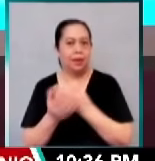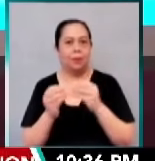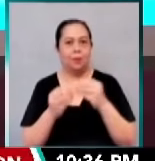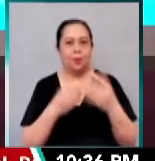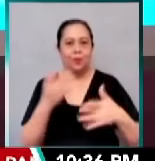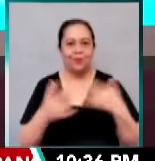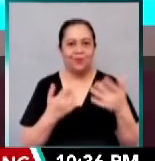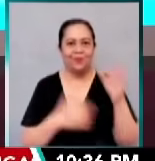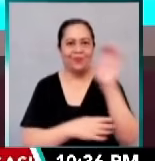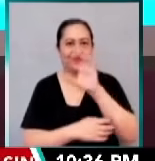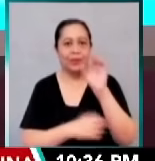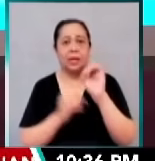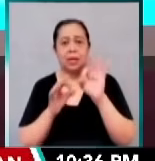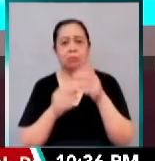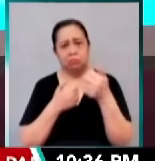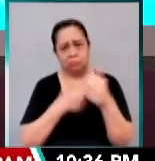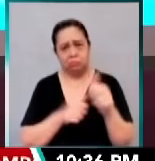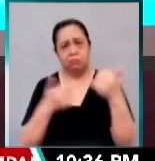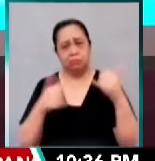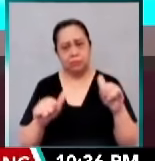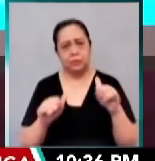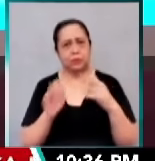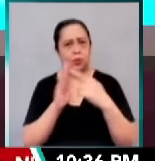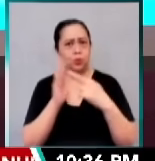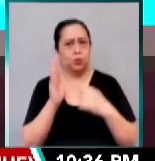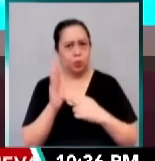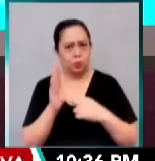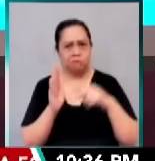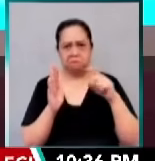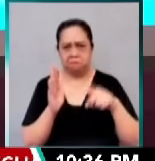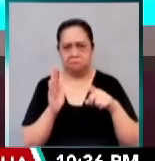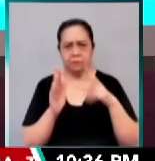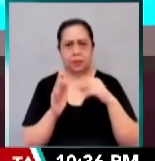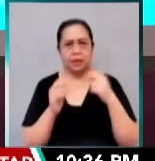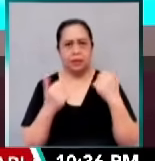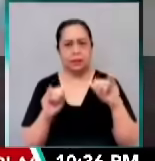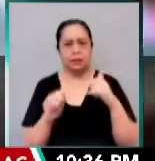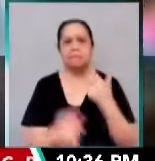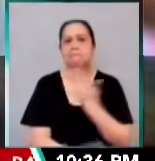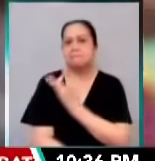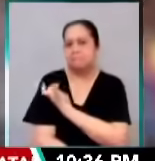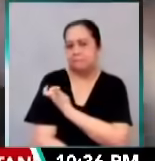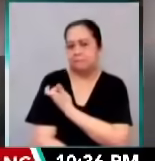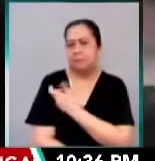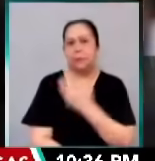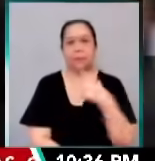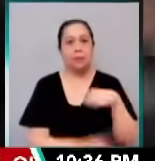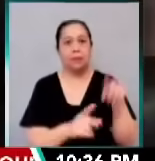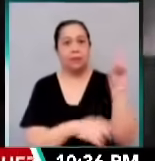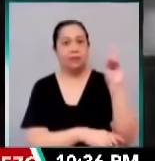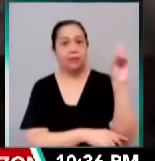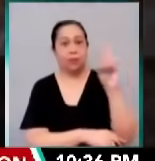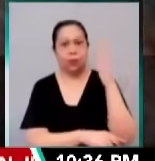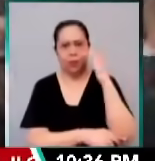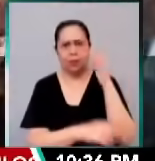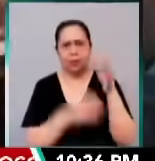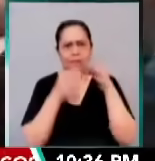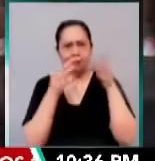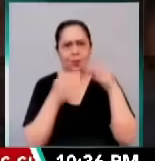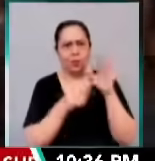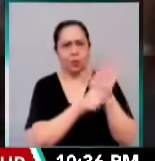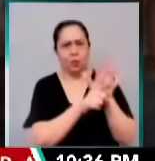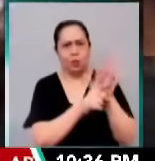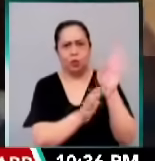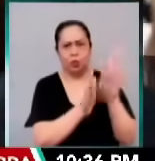kung susunod pa rin sa minimum public health protocols at magpapabakuna. Pero sa Divisoria na kilalang bilihan ng mga murang panregalo,